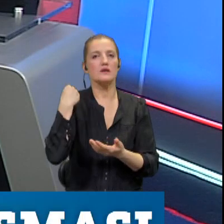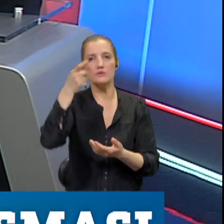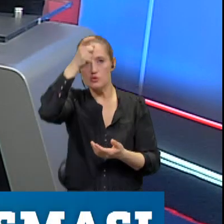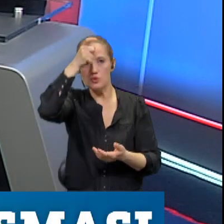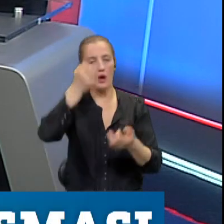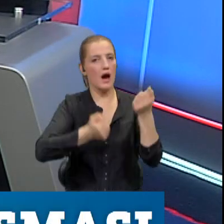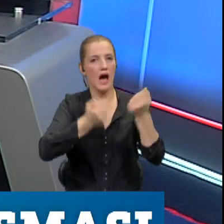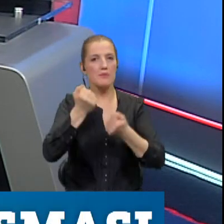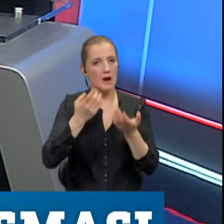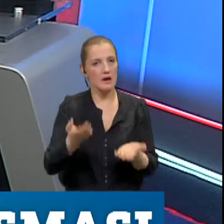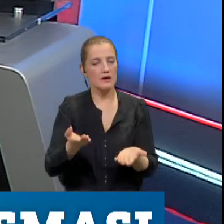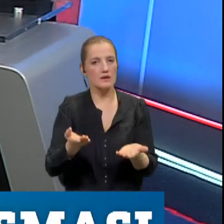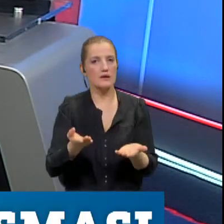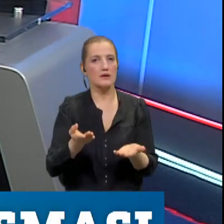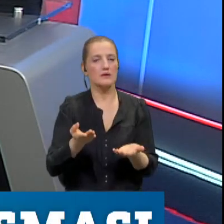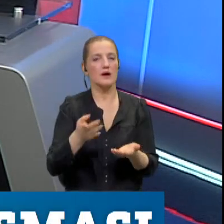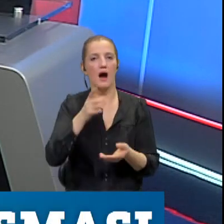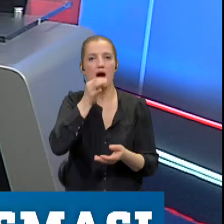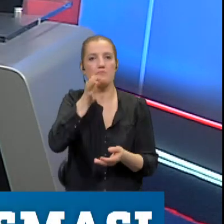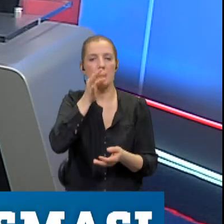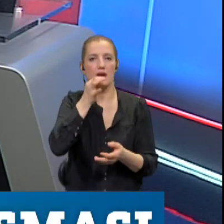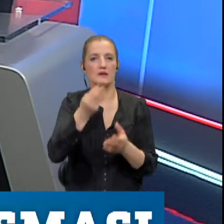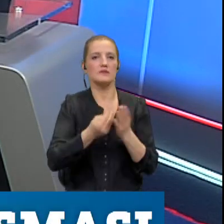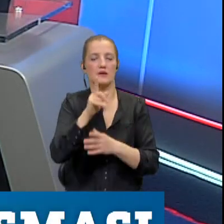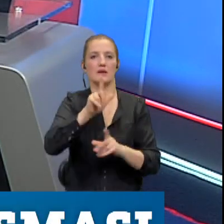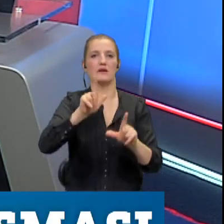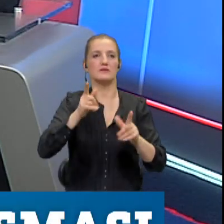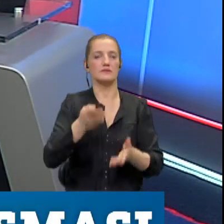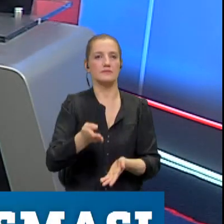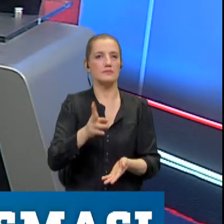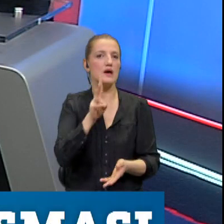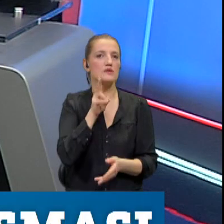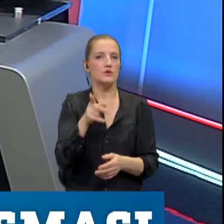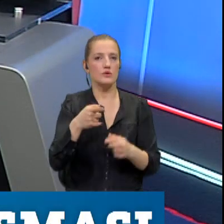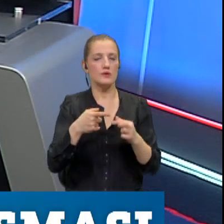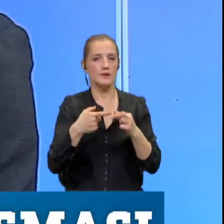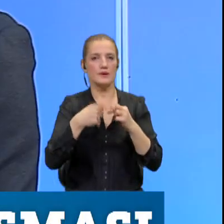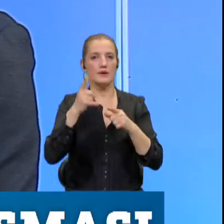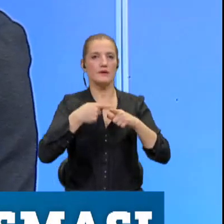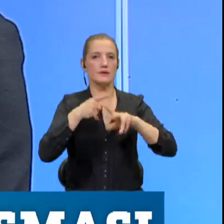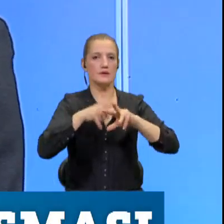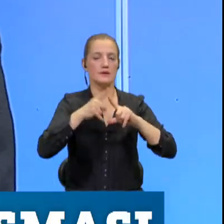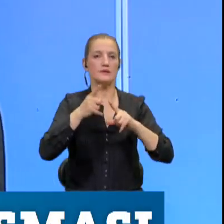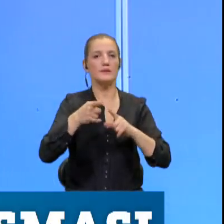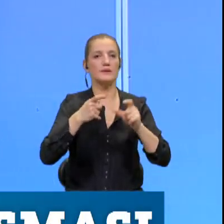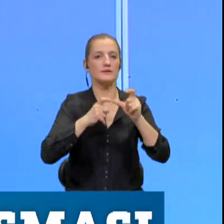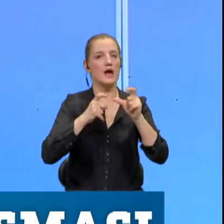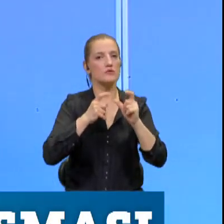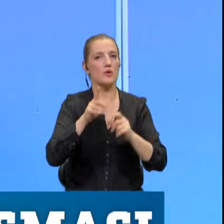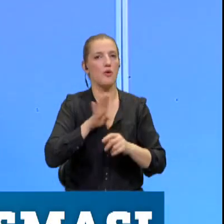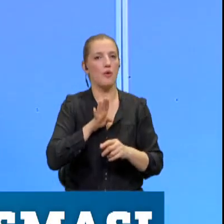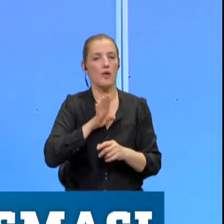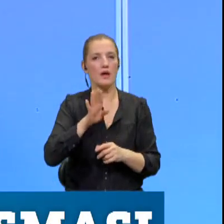Bunlar üzerinden rahat oluyor yerleşmesi gerekir Rıfat Hisarcıklıoğlu şeyi götürdük